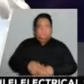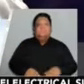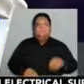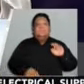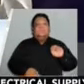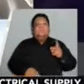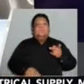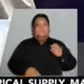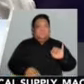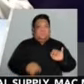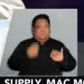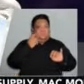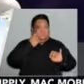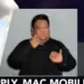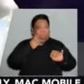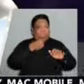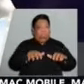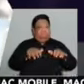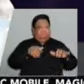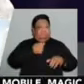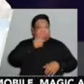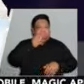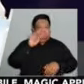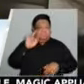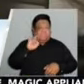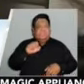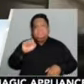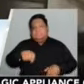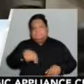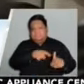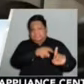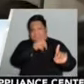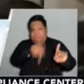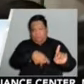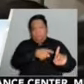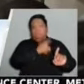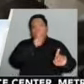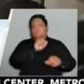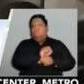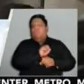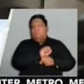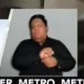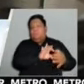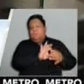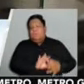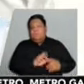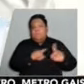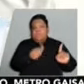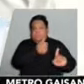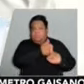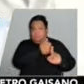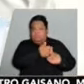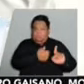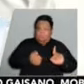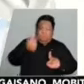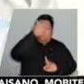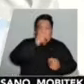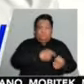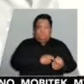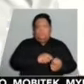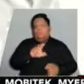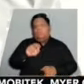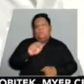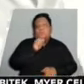nilang matagal ng empleyado ng NKTI ang naturang tao pero nilinaw na hindi raw ito head nurse. Hindi po siya head